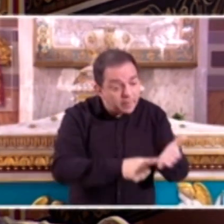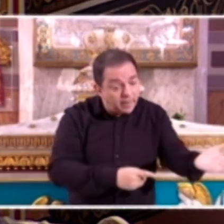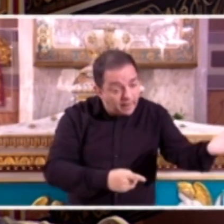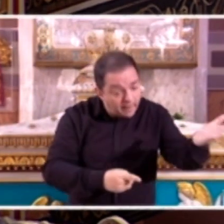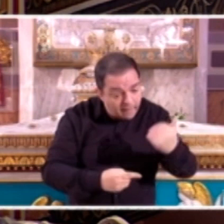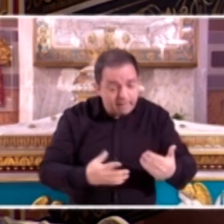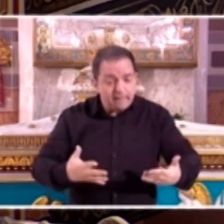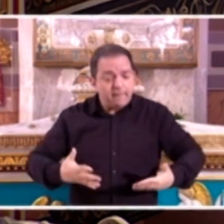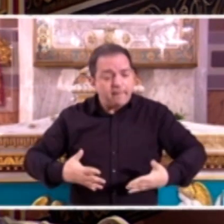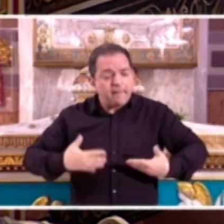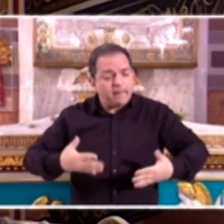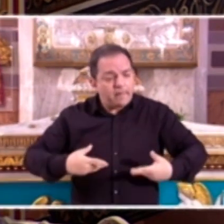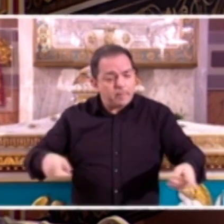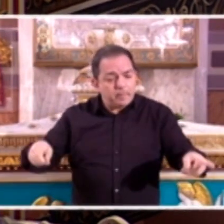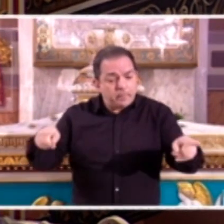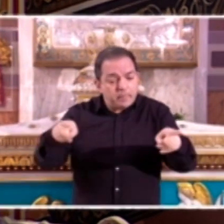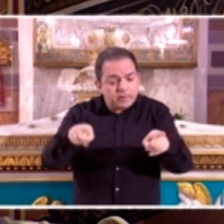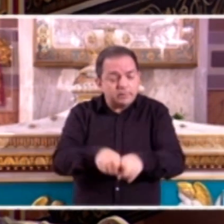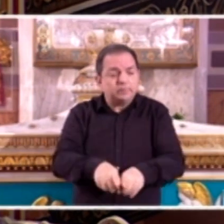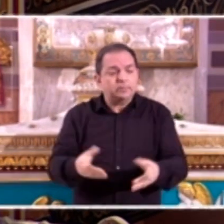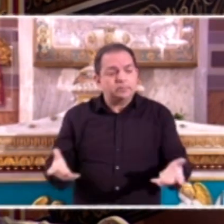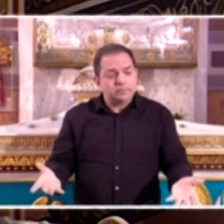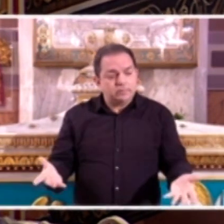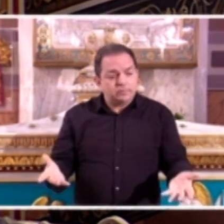Εφρανθήνε δε και χαρινέδι